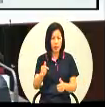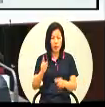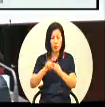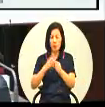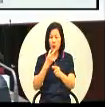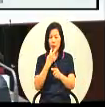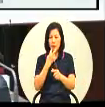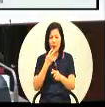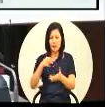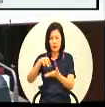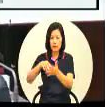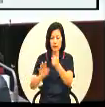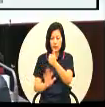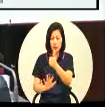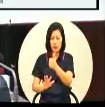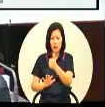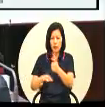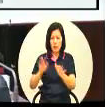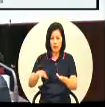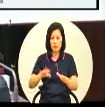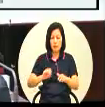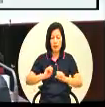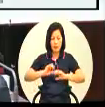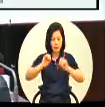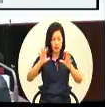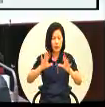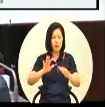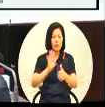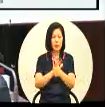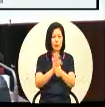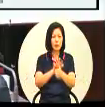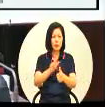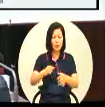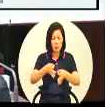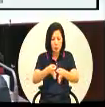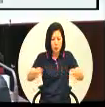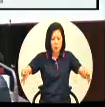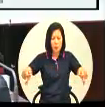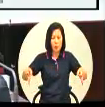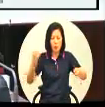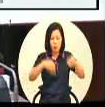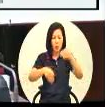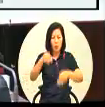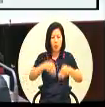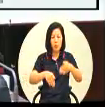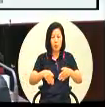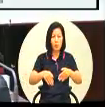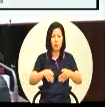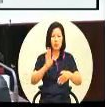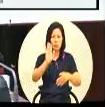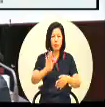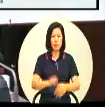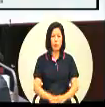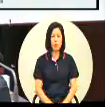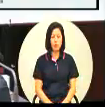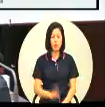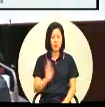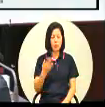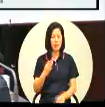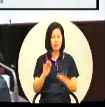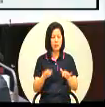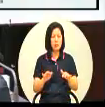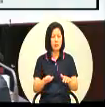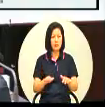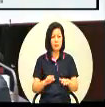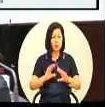在发动这个希望能够进行我们联署公投这样一个动作。但是我想今天不管